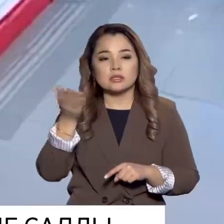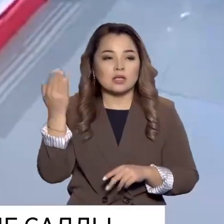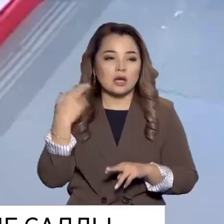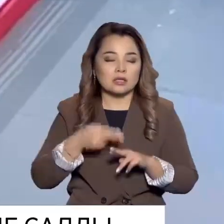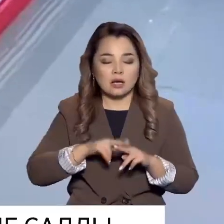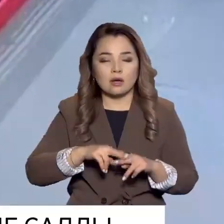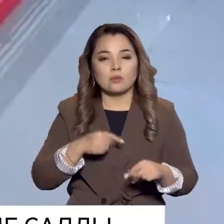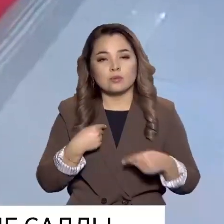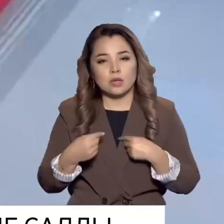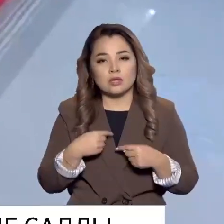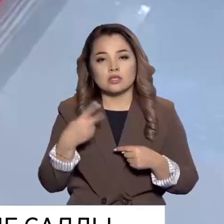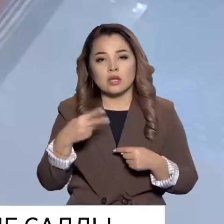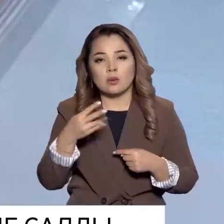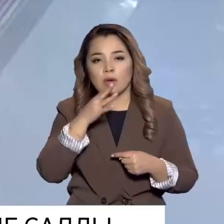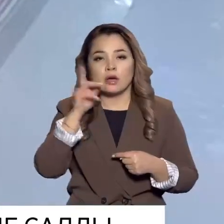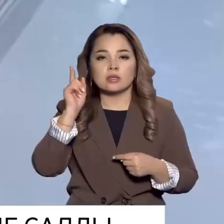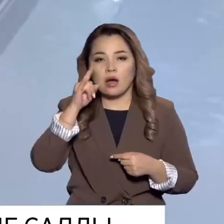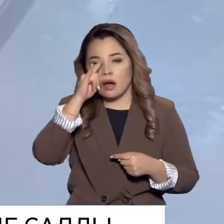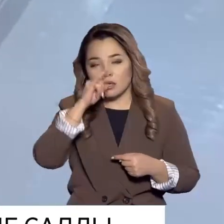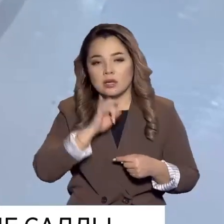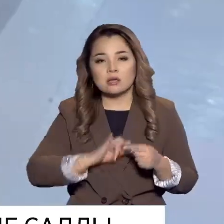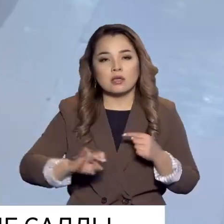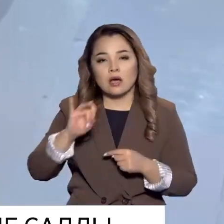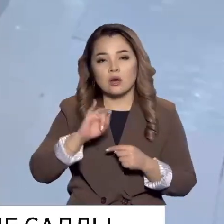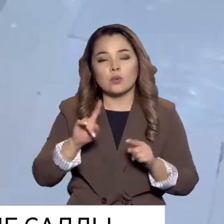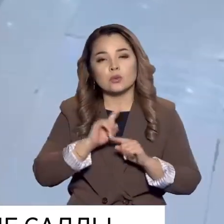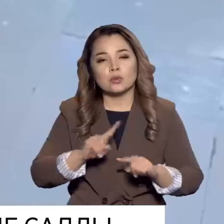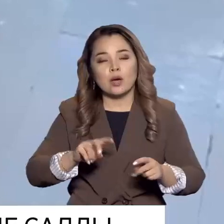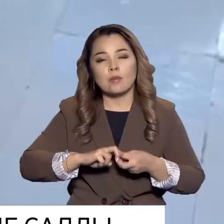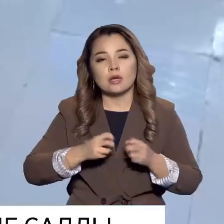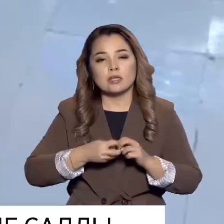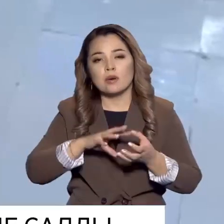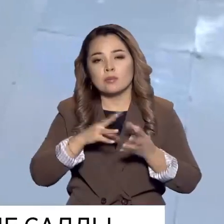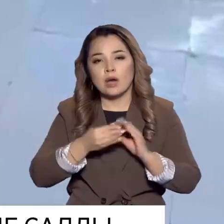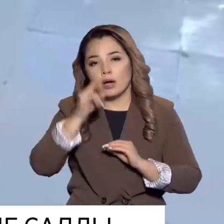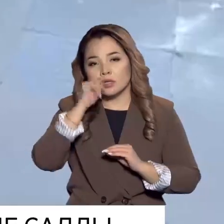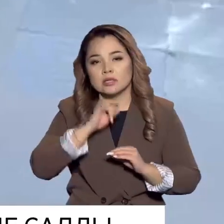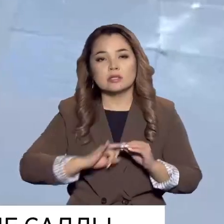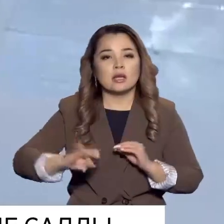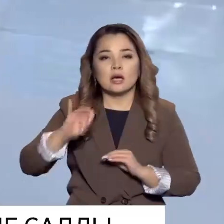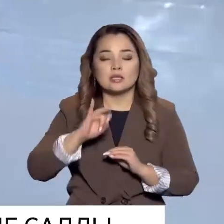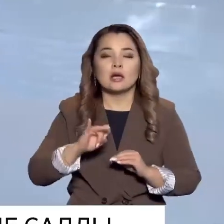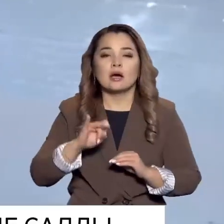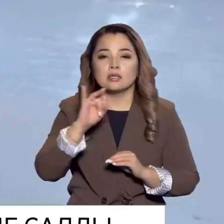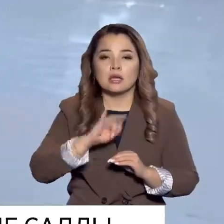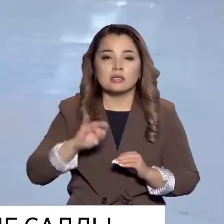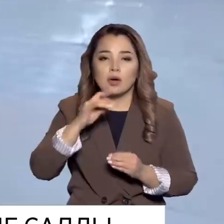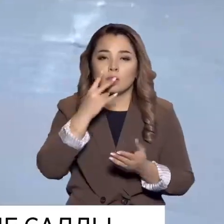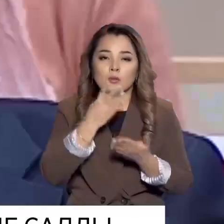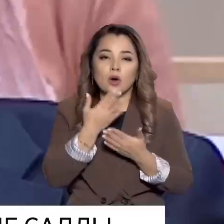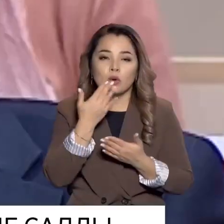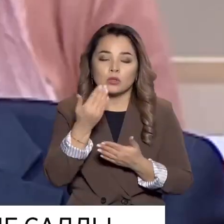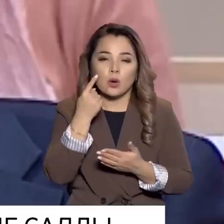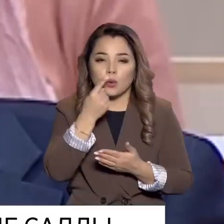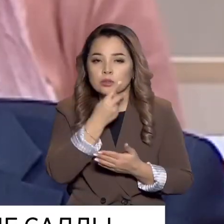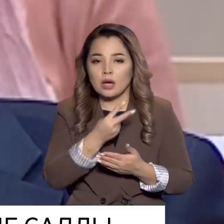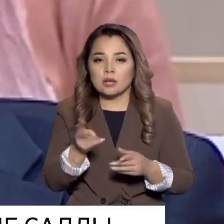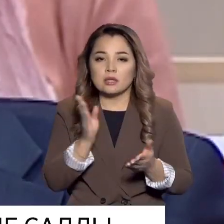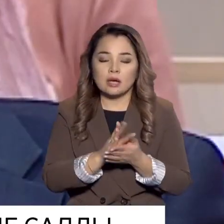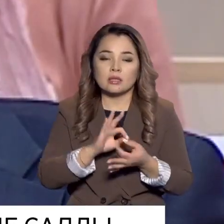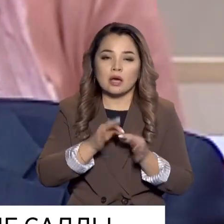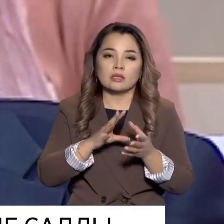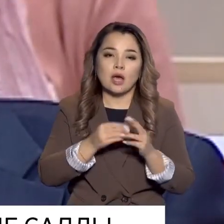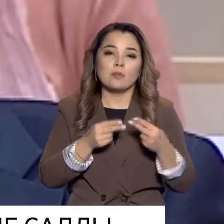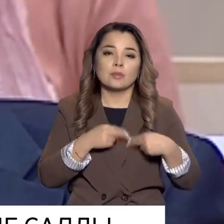қасіреті, 20 ғасырдағы Қазақстан тарихының өзекті мәселелері, Қазақстан тарихына және тарихнамасына ұлттық көзқарас сияқты